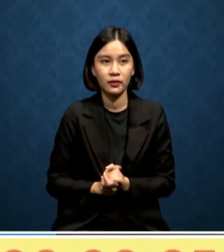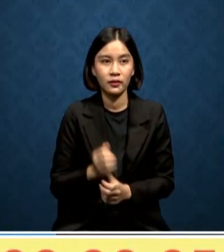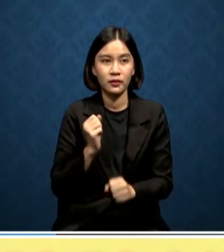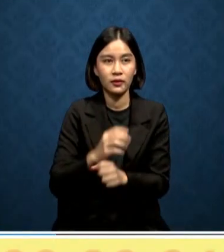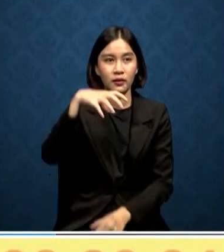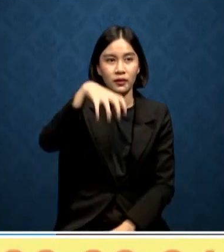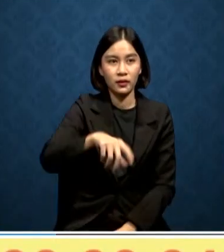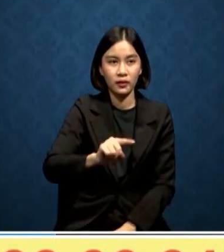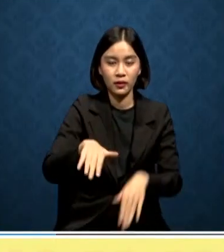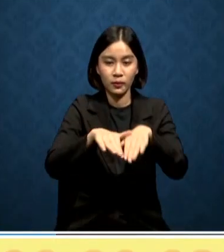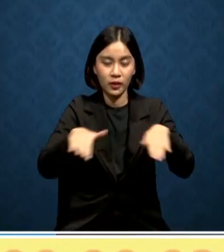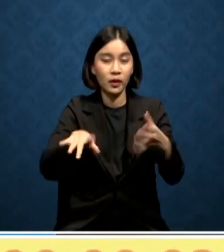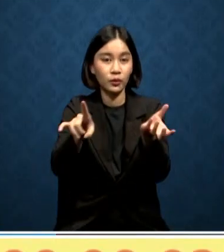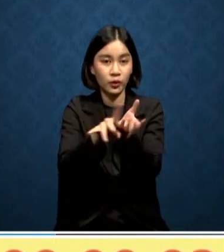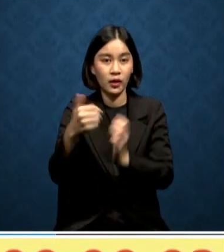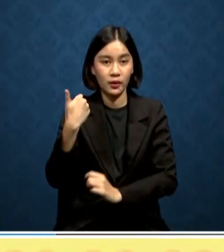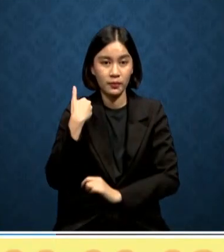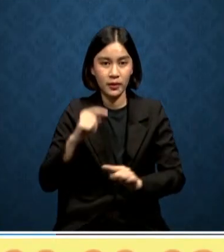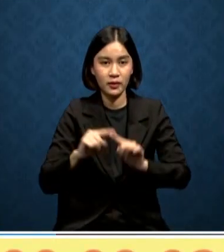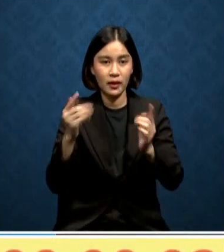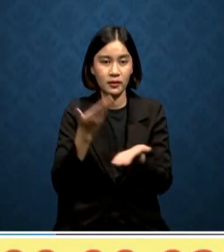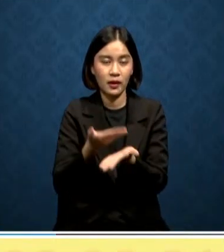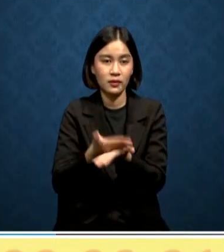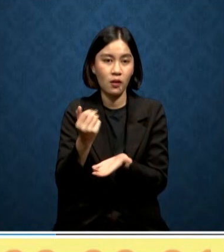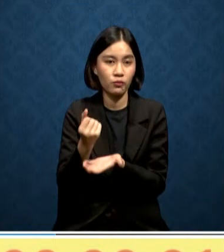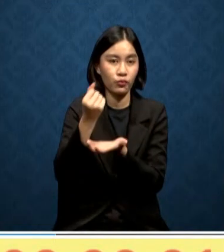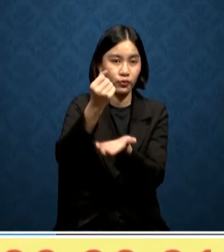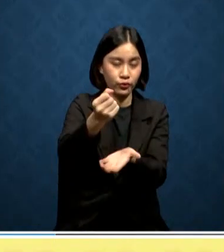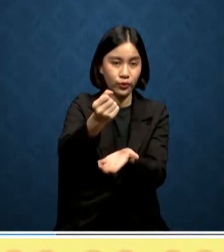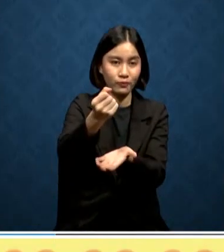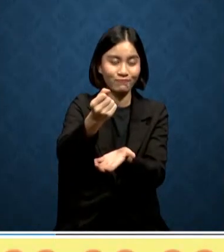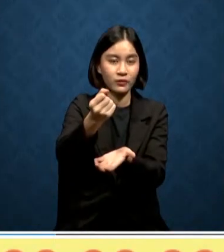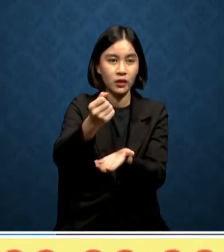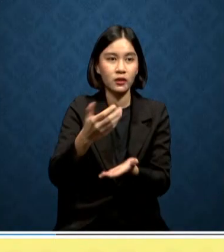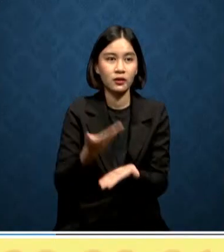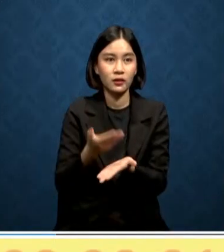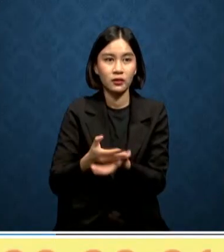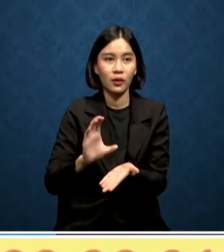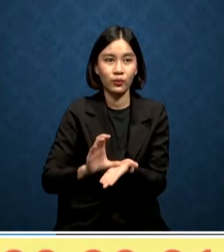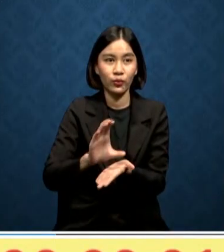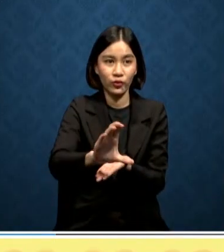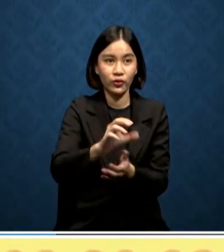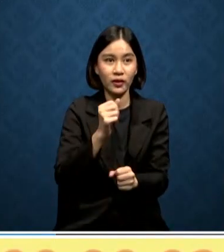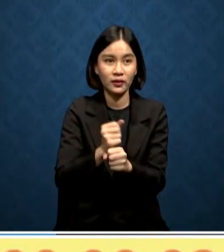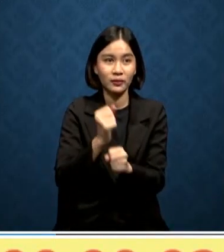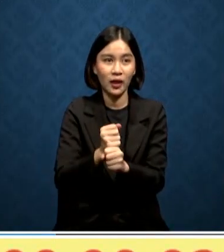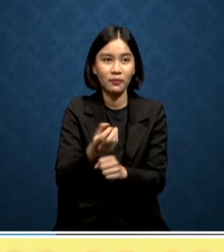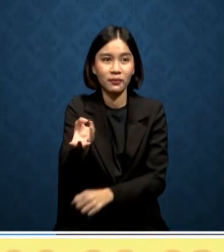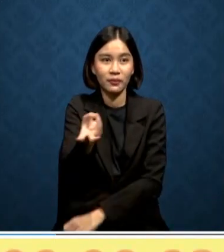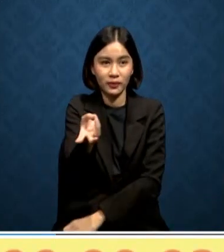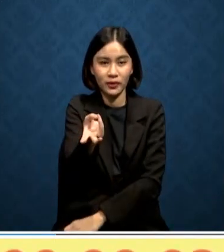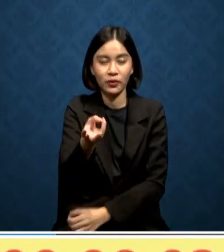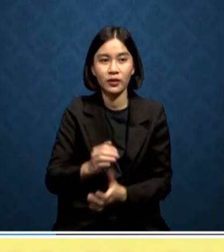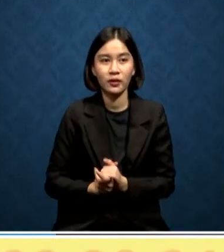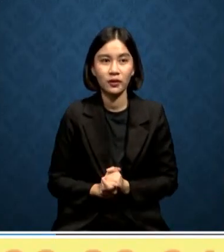ที่มีประสิทธิภาพมากแต่ได้รับเงินงบประมาณในการทำงานนั้นค่อนข้างจะน้อยนะ